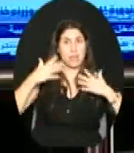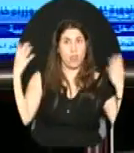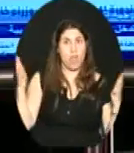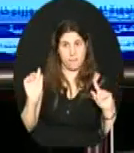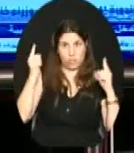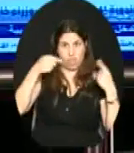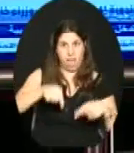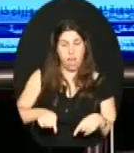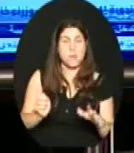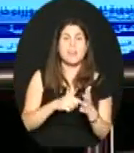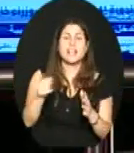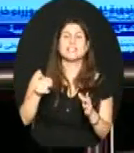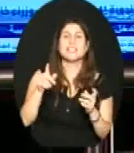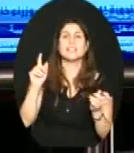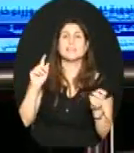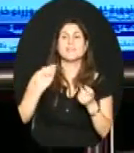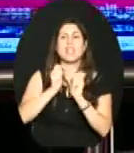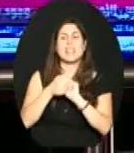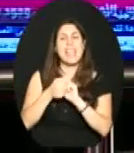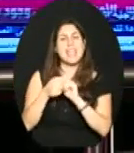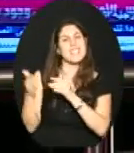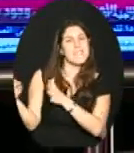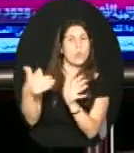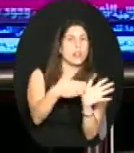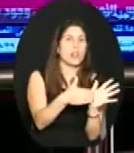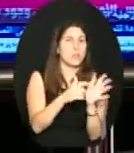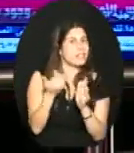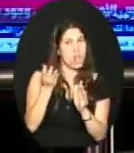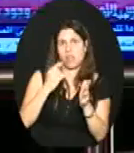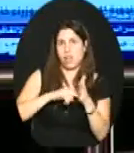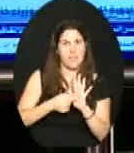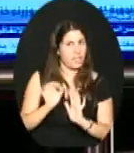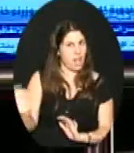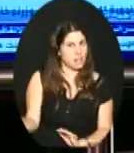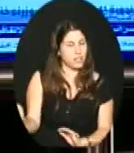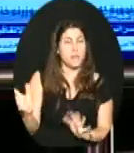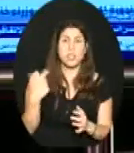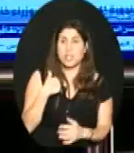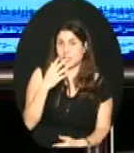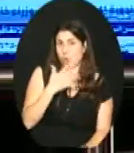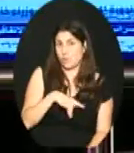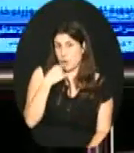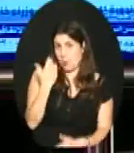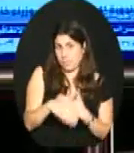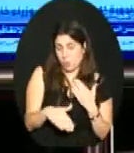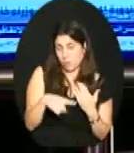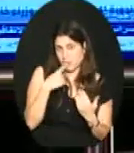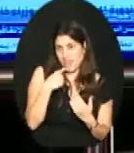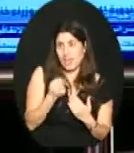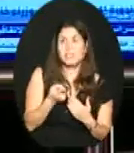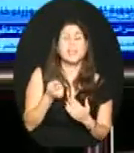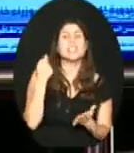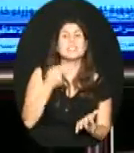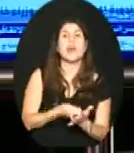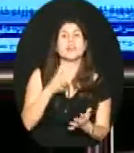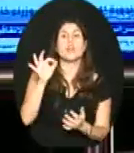הזה, ולכן משנה כיוון, כי זו ממש לא הייתה כוונה. כלומר, מה שאני רוצה לומר בסיום דבריי בהקשר הזה, ששכרו של